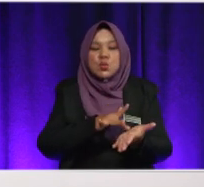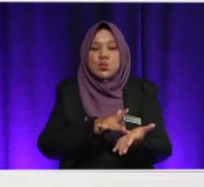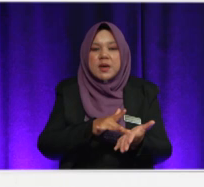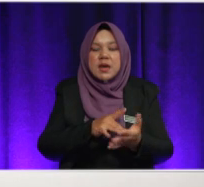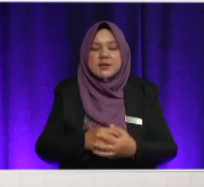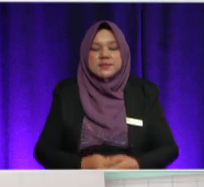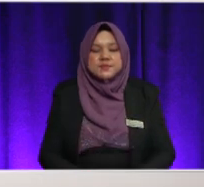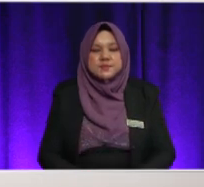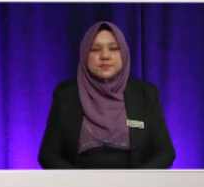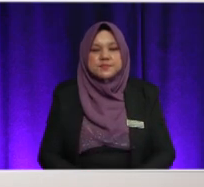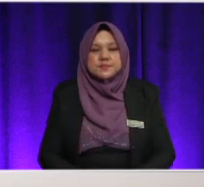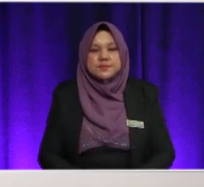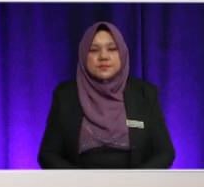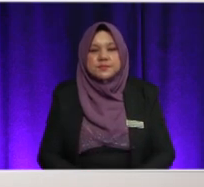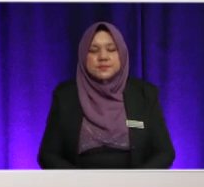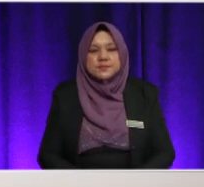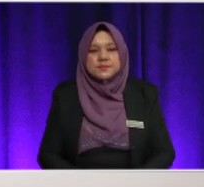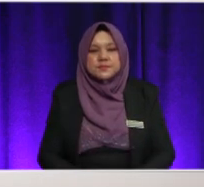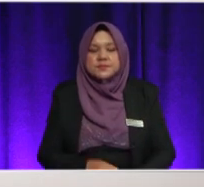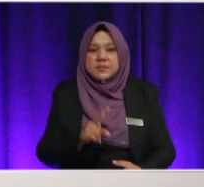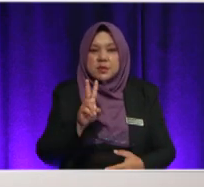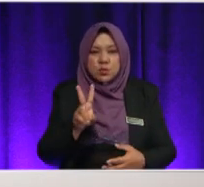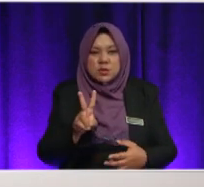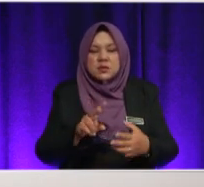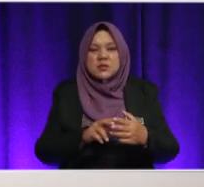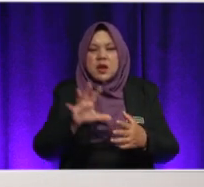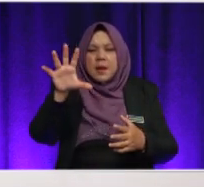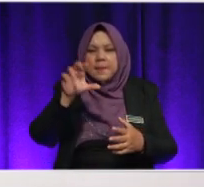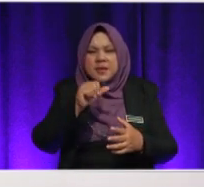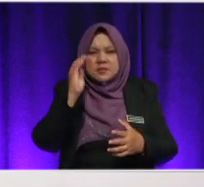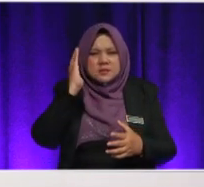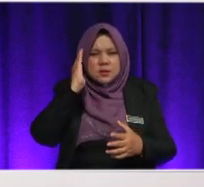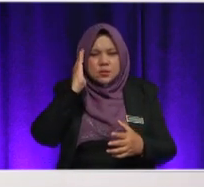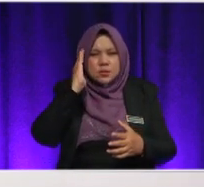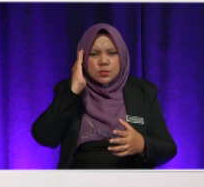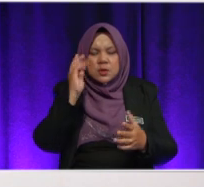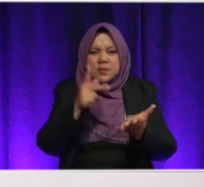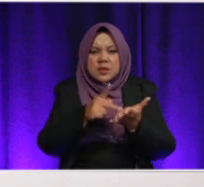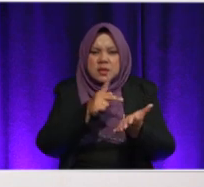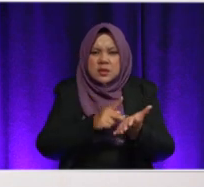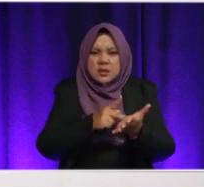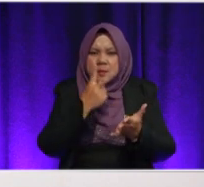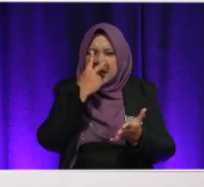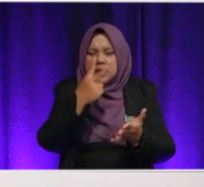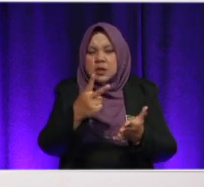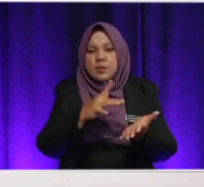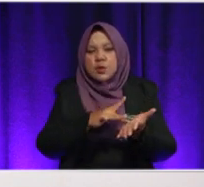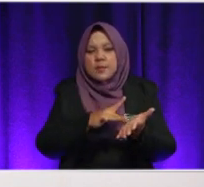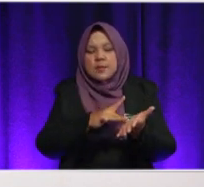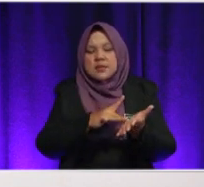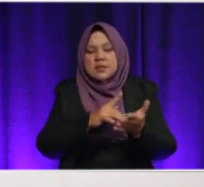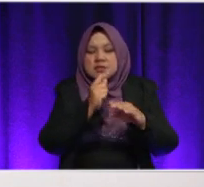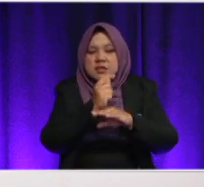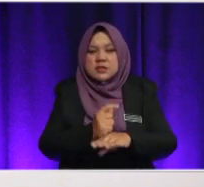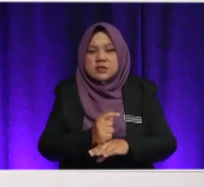tidak menggunakan obat-obatan yang kedua mengambil kira atau tidak mengambil kiri pandangan perubahan mode dan tradisional